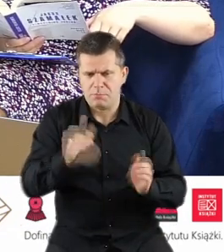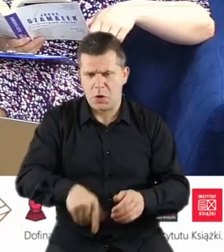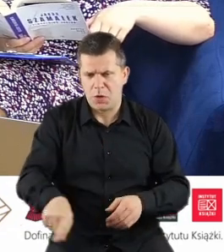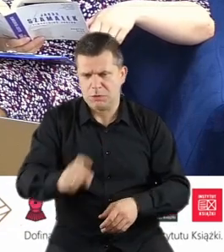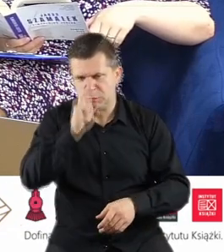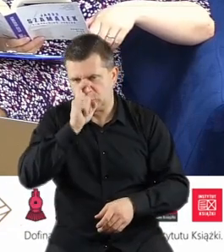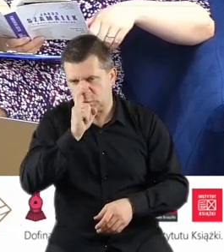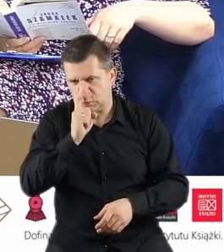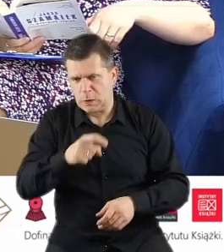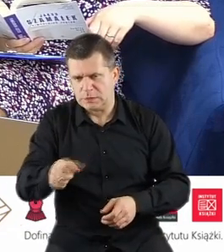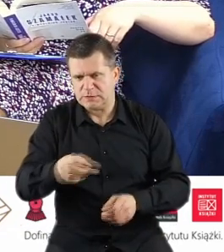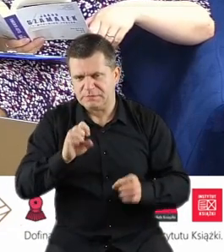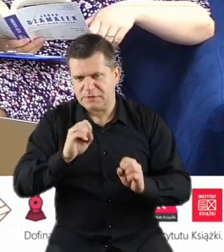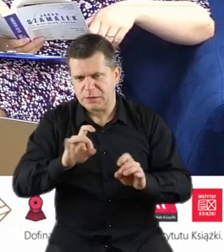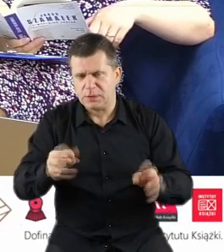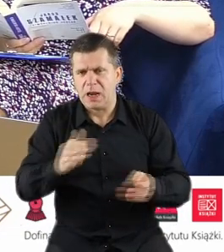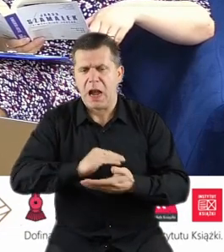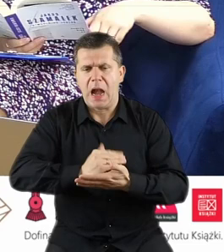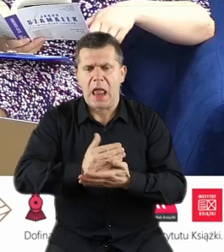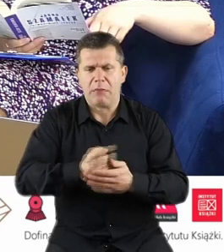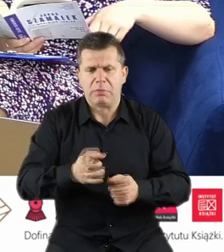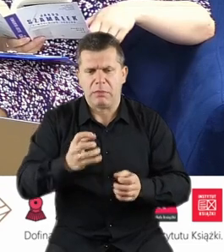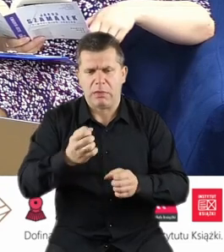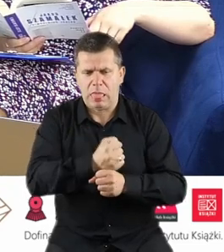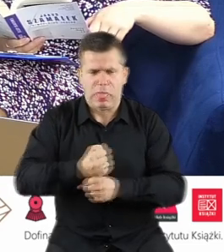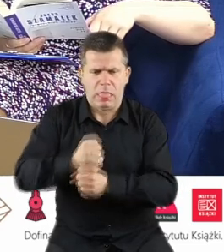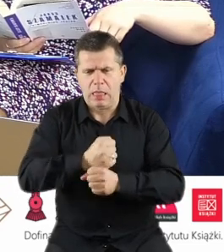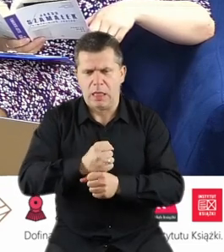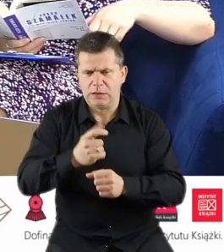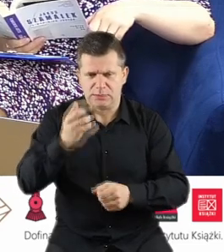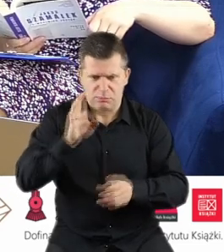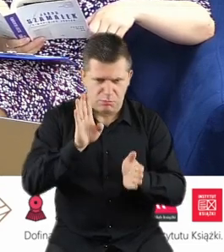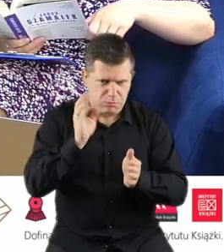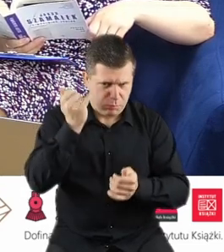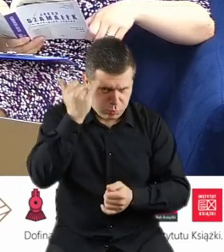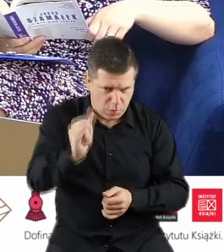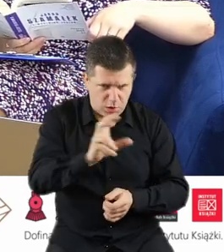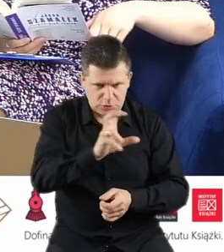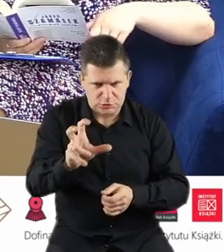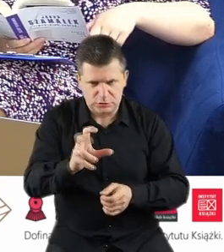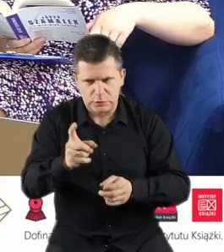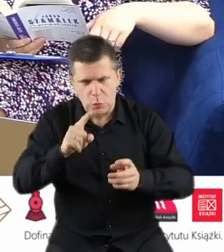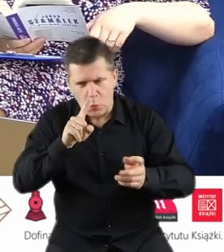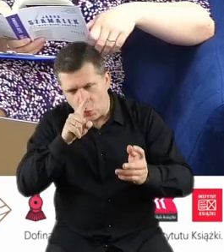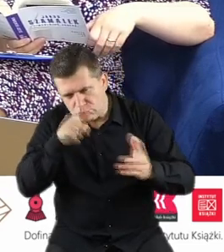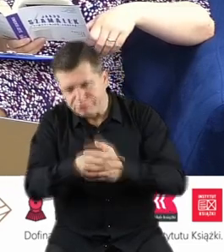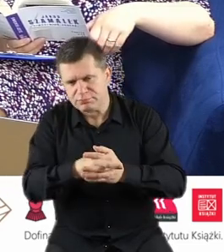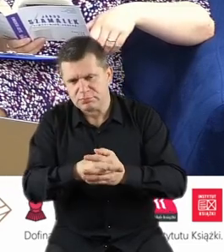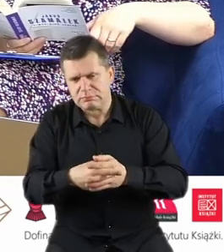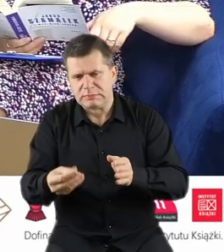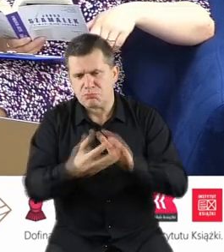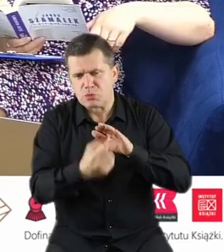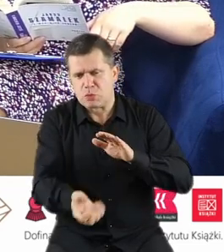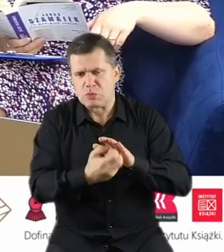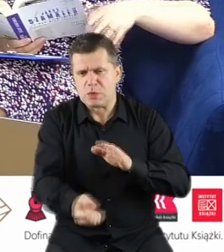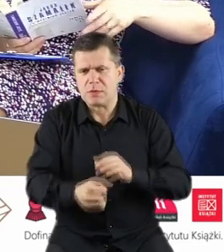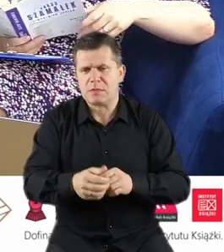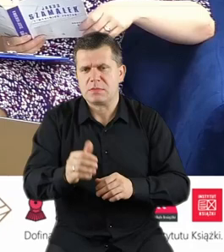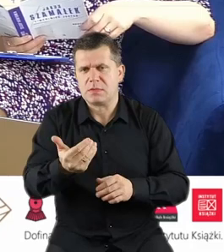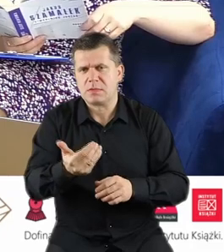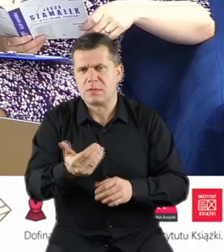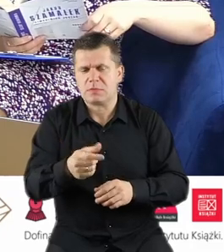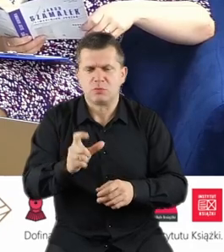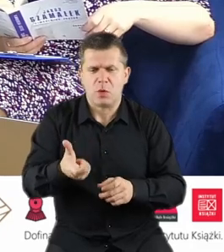złośliwy skrypt? Dlaczego laptop się zawiesił? Zwykły błąd? Czy ktoś przedarł się przez wszystkie zapory i zainstalował jej jakiś